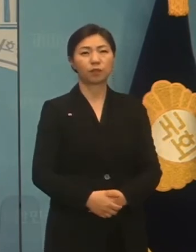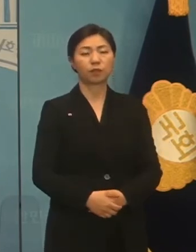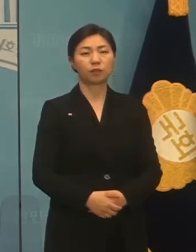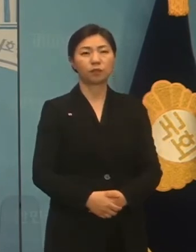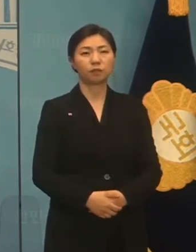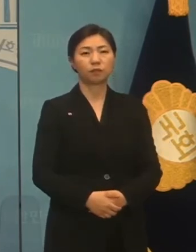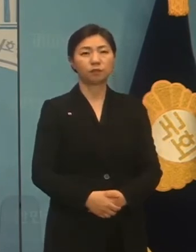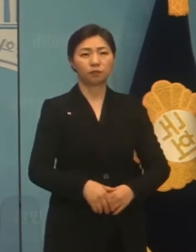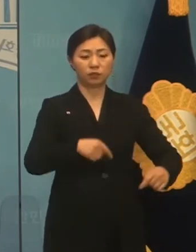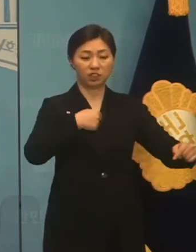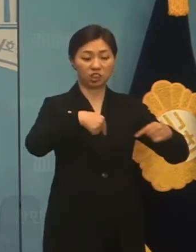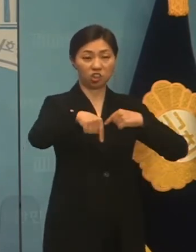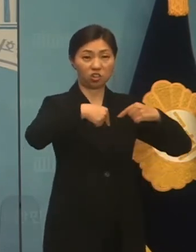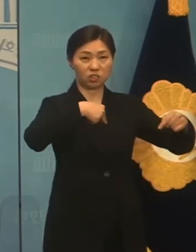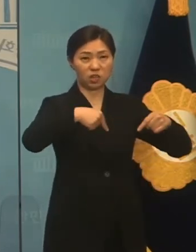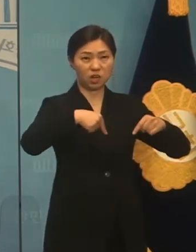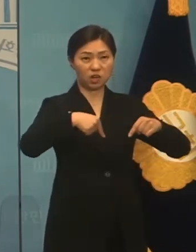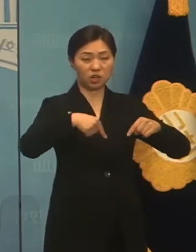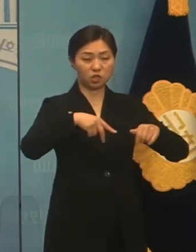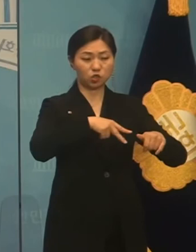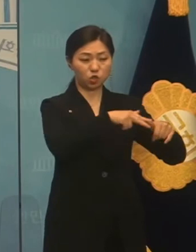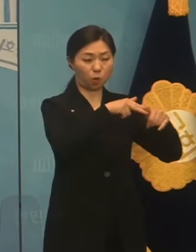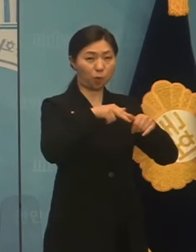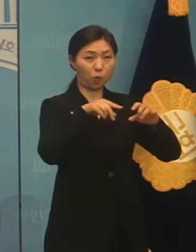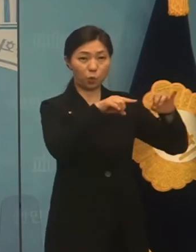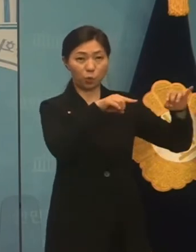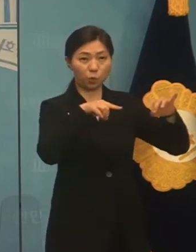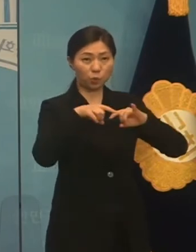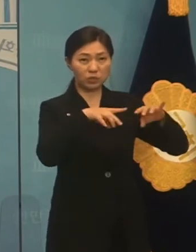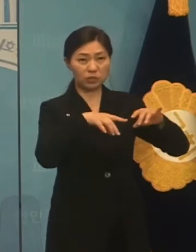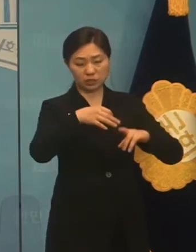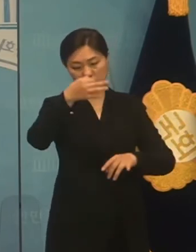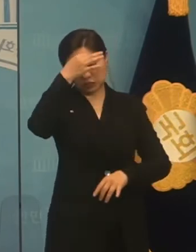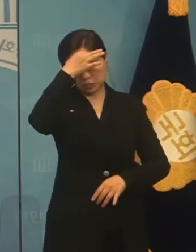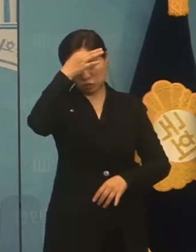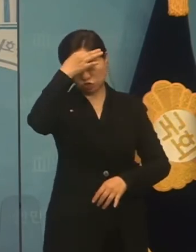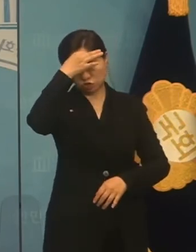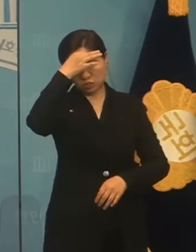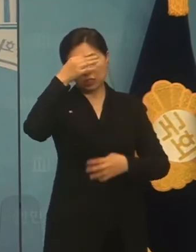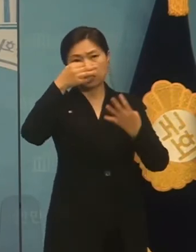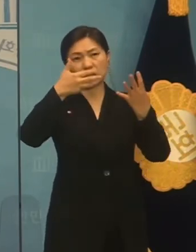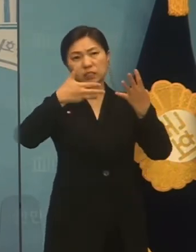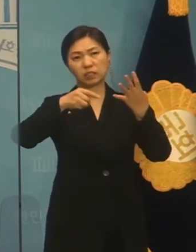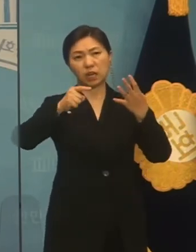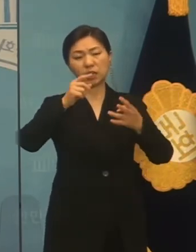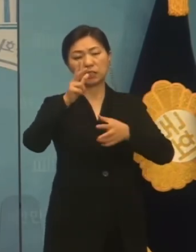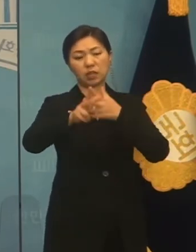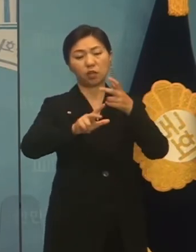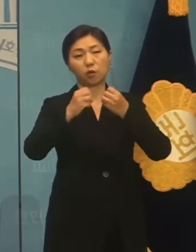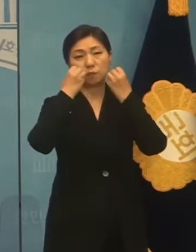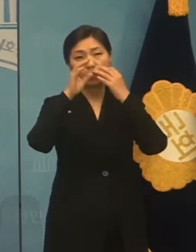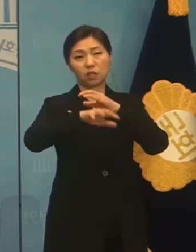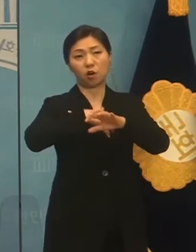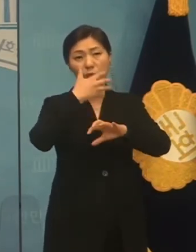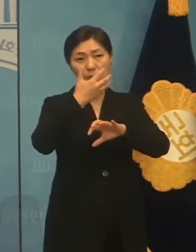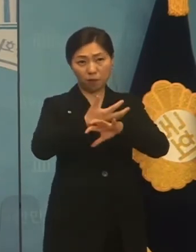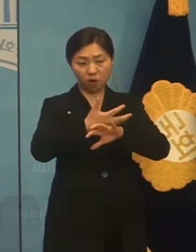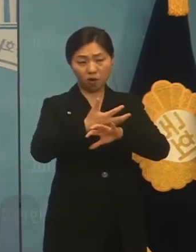정치의 정보통신기술 4차 산업혁명 시대에 맞는 디지털